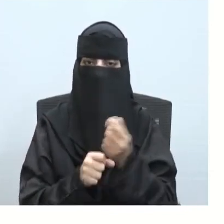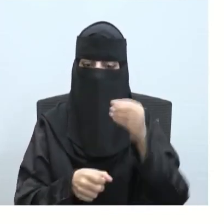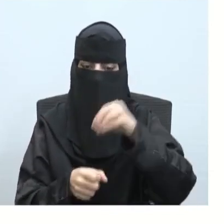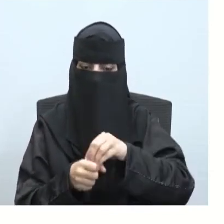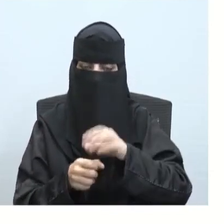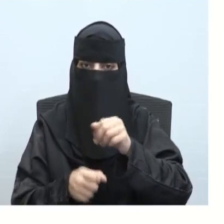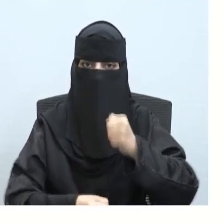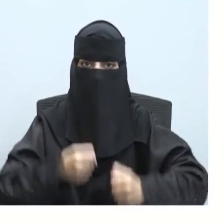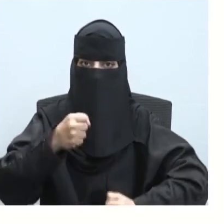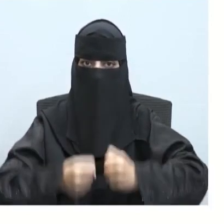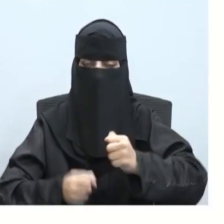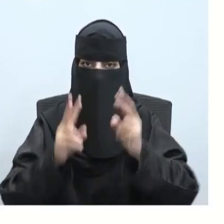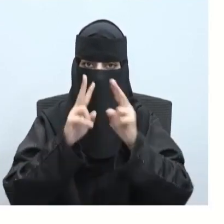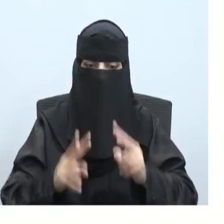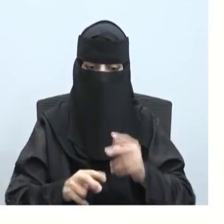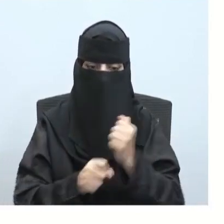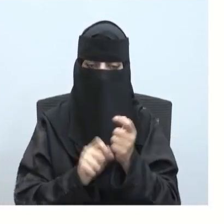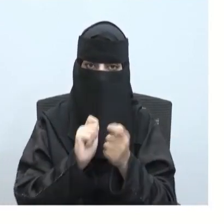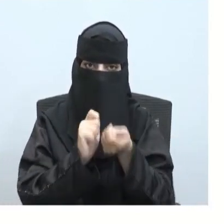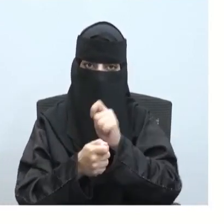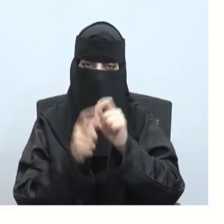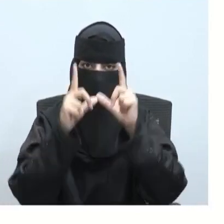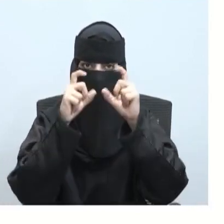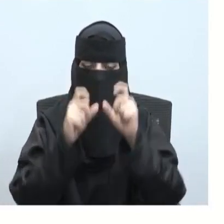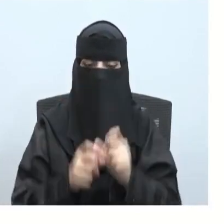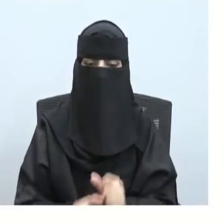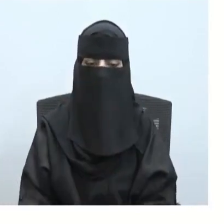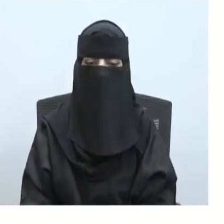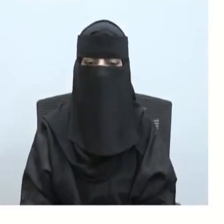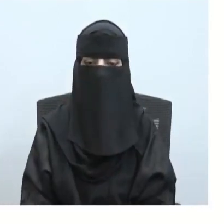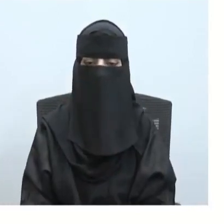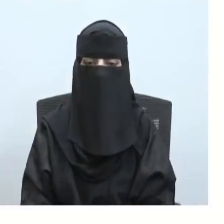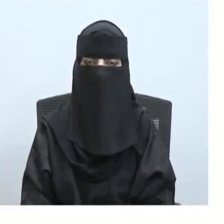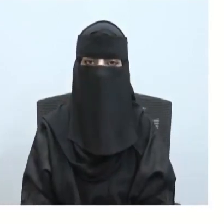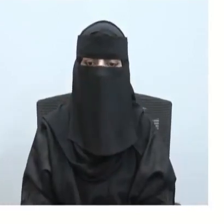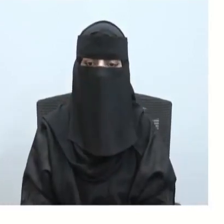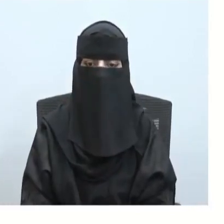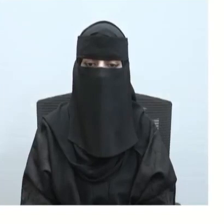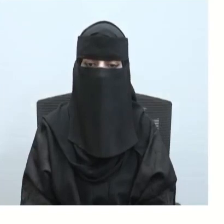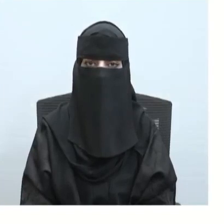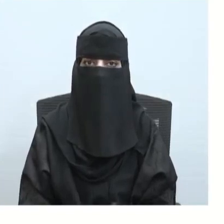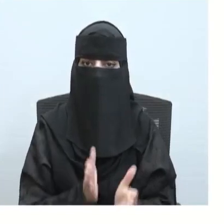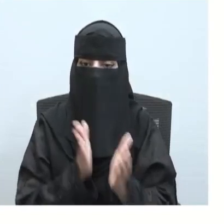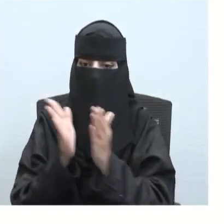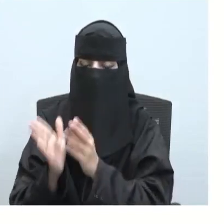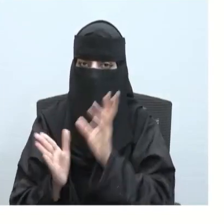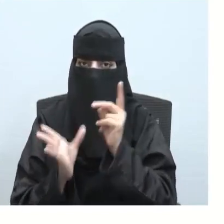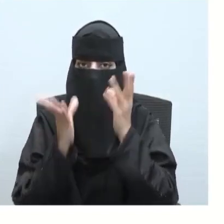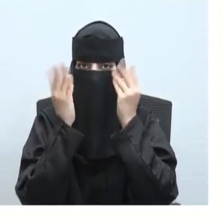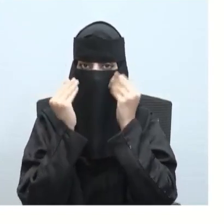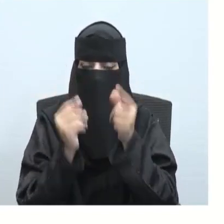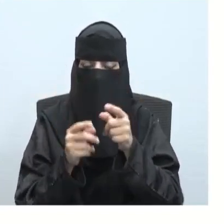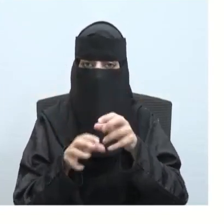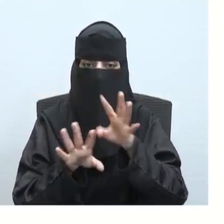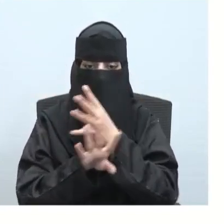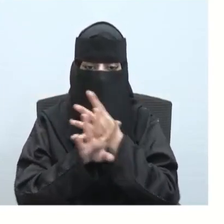استخدام الروبوت أو معالجة الصور. أيضا تعرفنا في هذه الوحدة